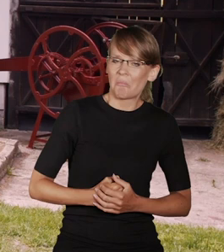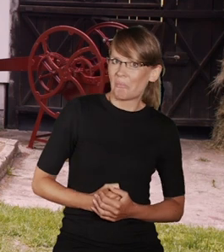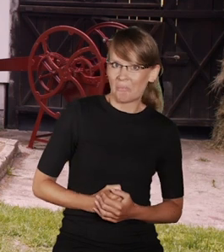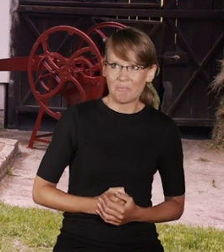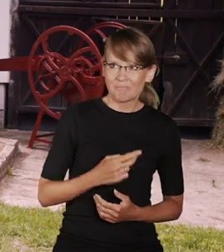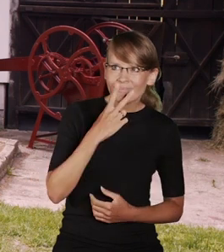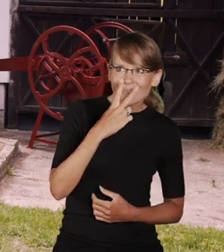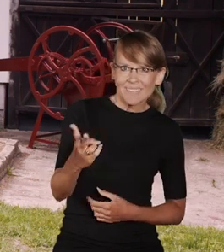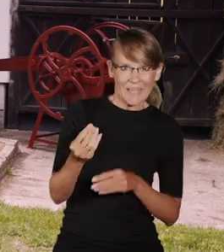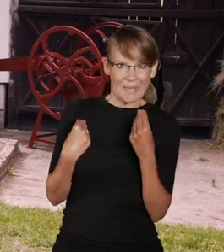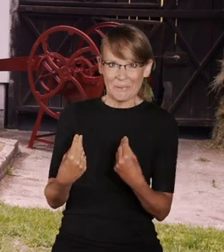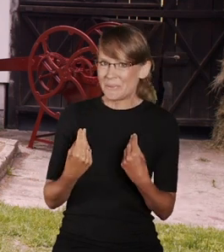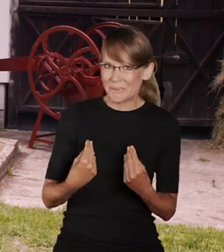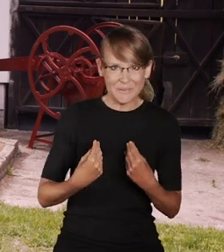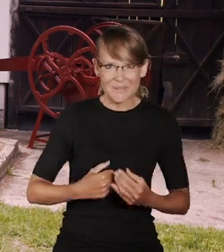A w Rybłowie